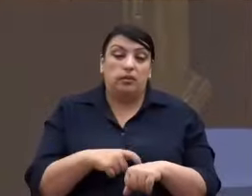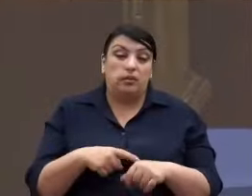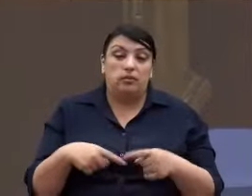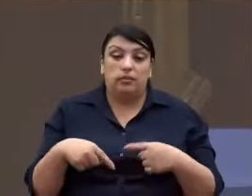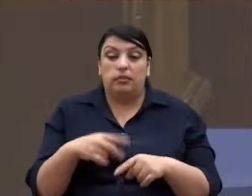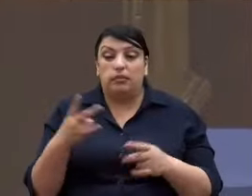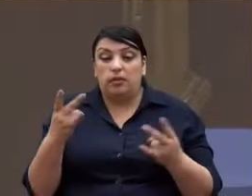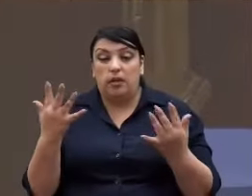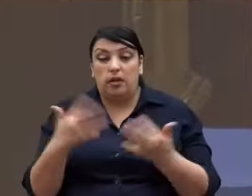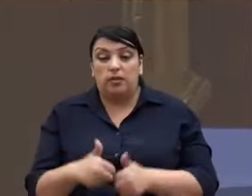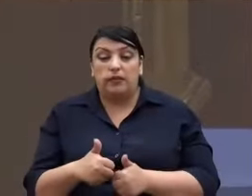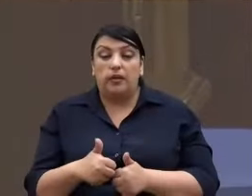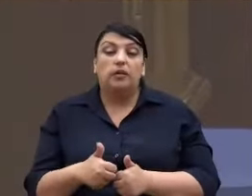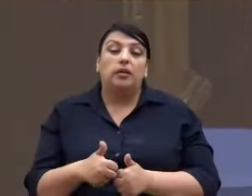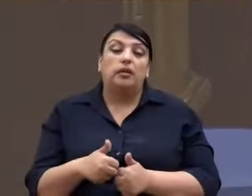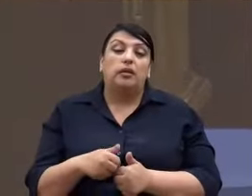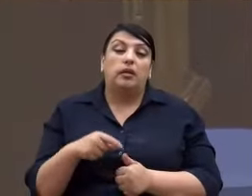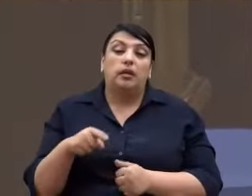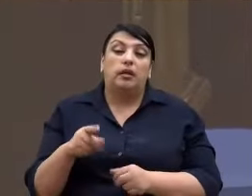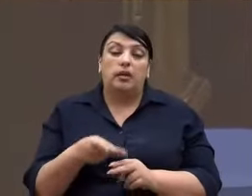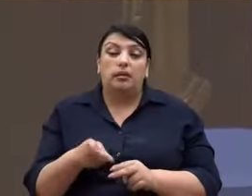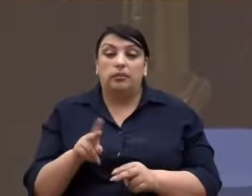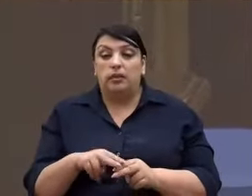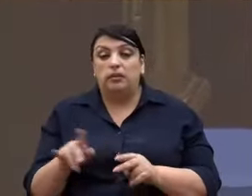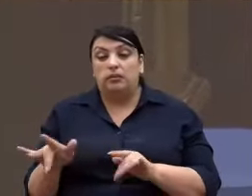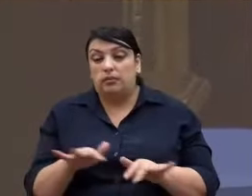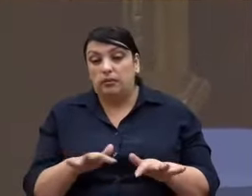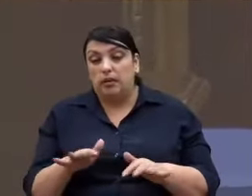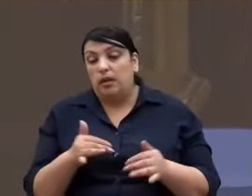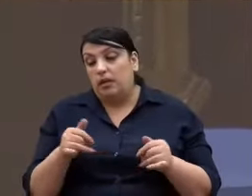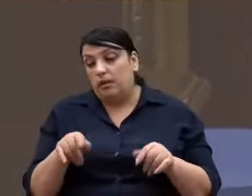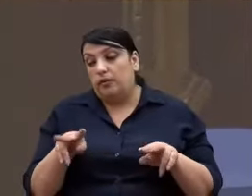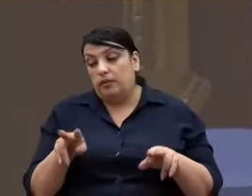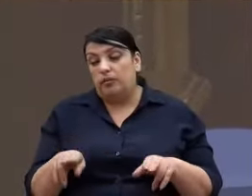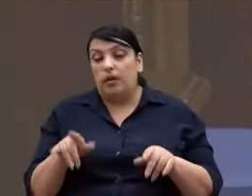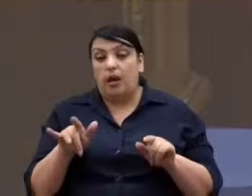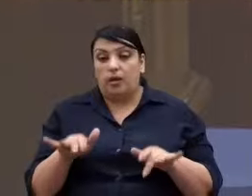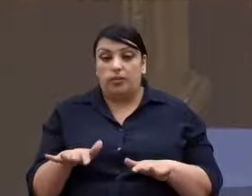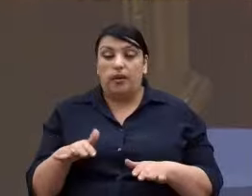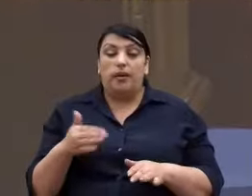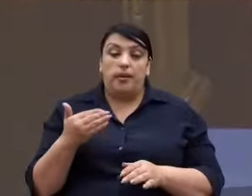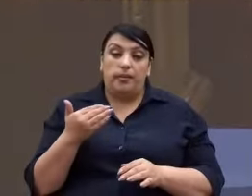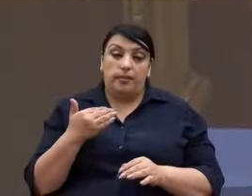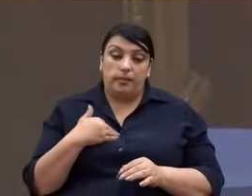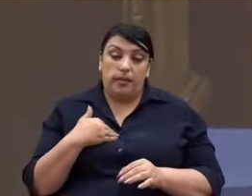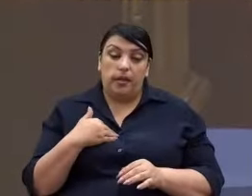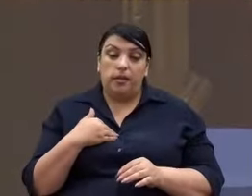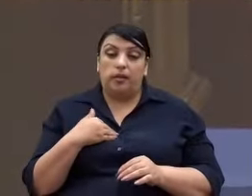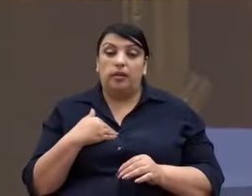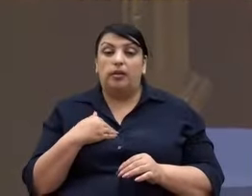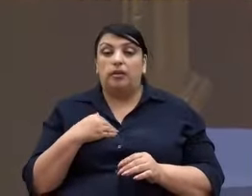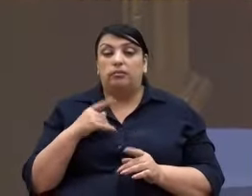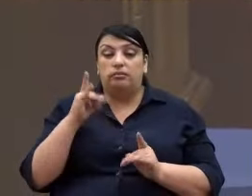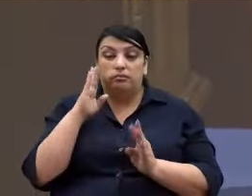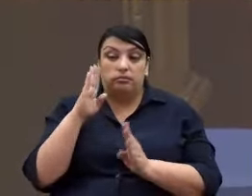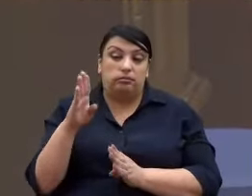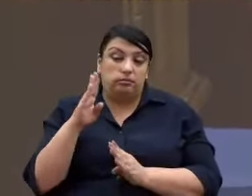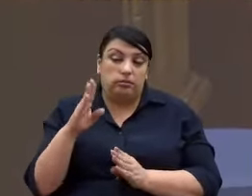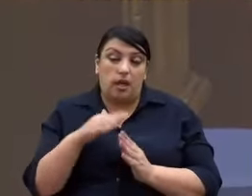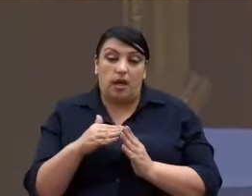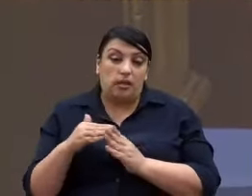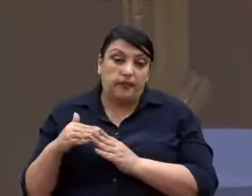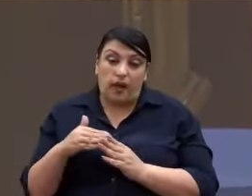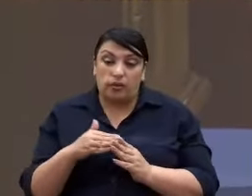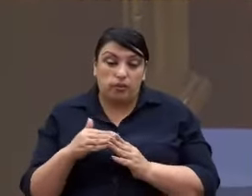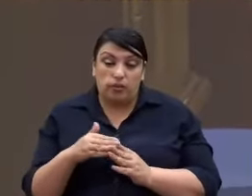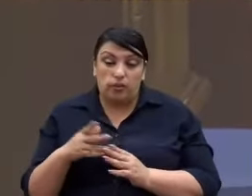հաշվի առնենք տարածաշրջանում տեղի ունեցողները, և այդպես էլ անում ենք։ Անխոս մեր ուղիղ հարևանությամբ տեղի ունեցածը չի կարող իր